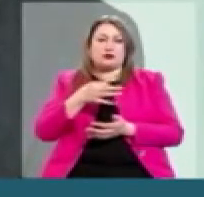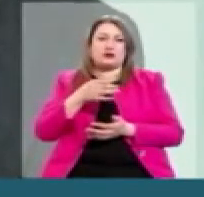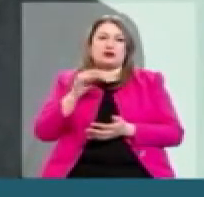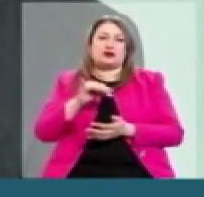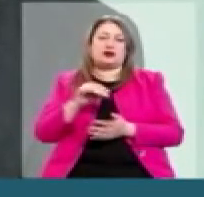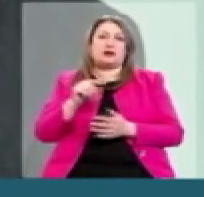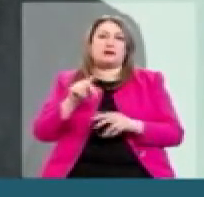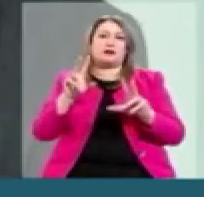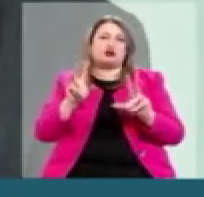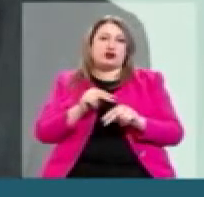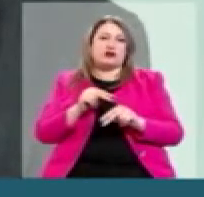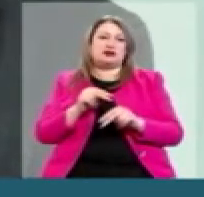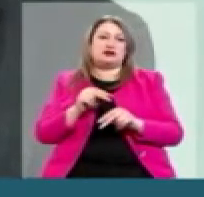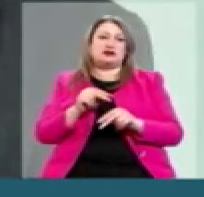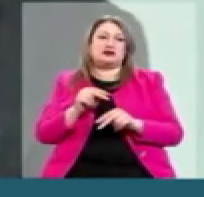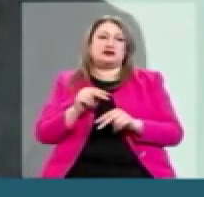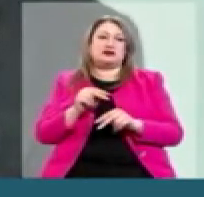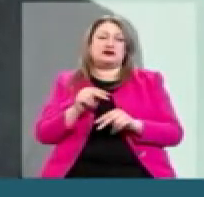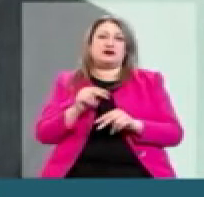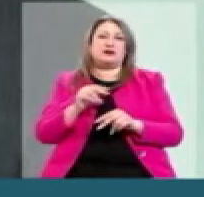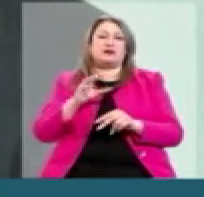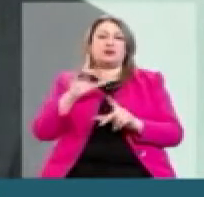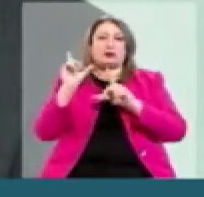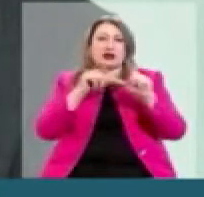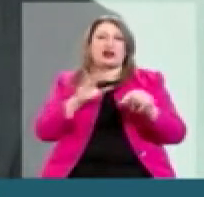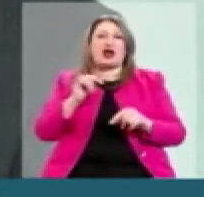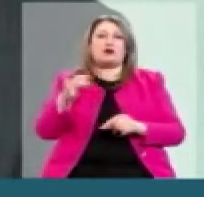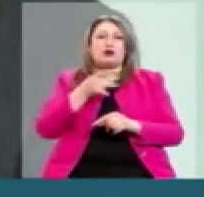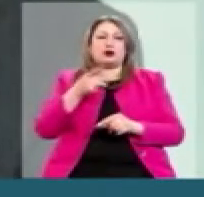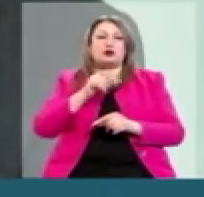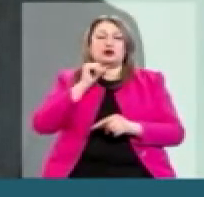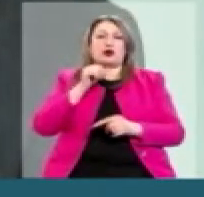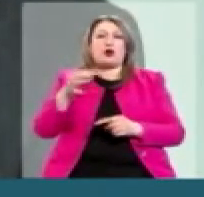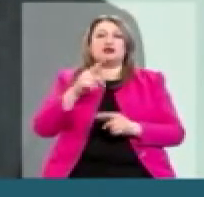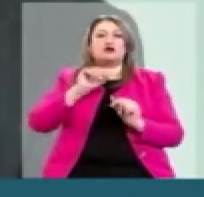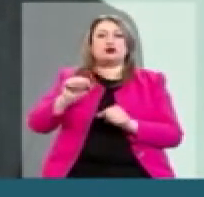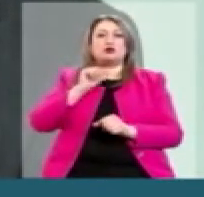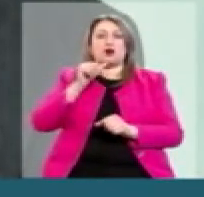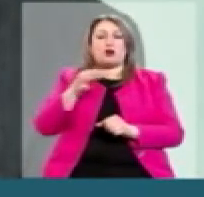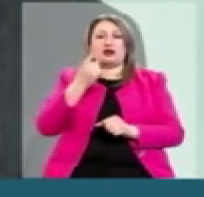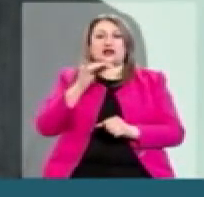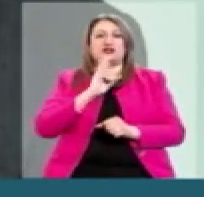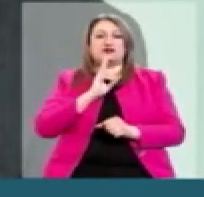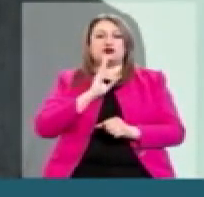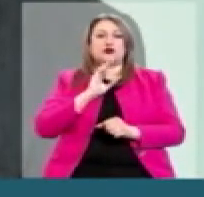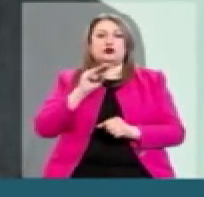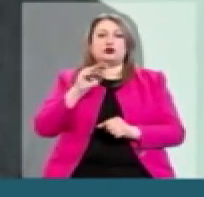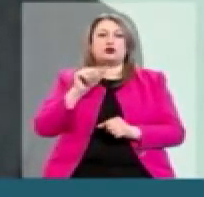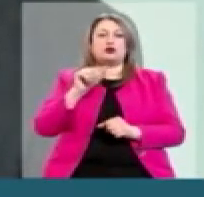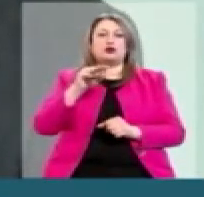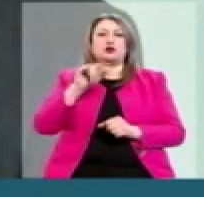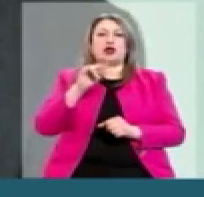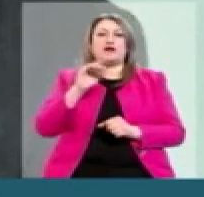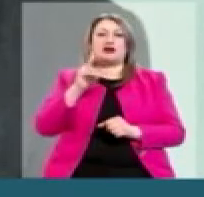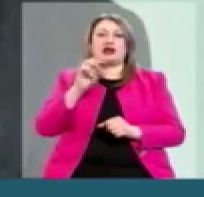им посчастливилось побывать на республиканском этапе, представить Кустанайскую область, и одна из девушек, Туркестанова Ксения,